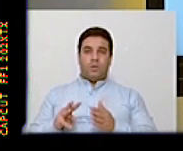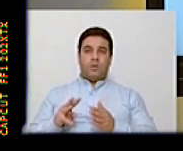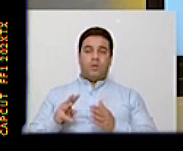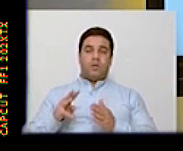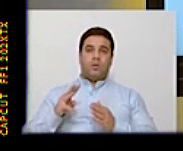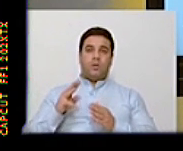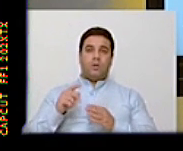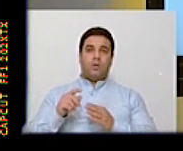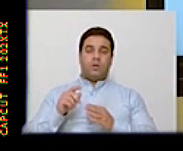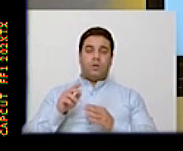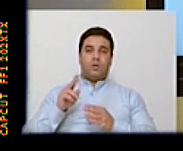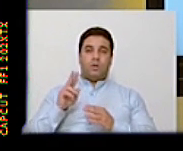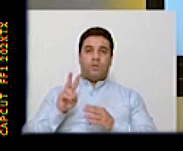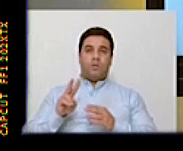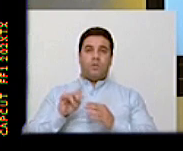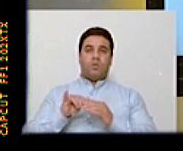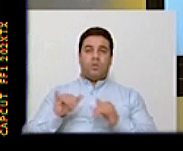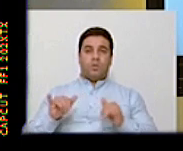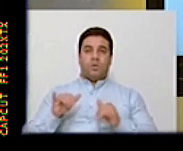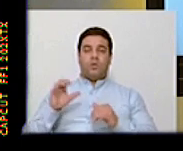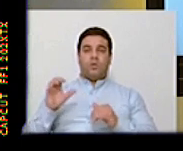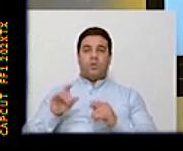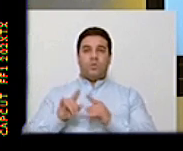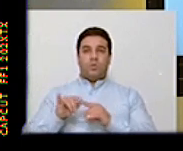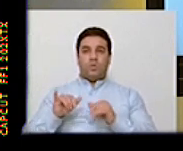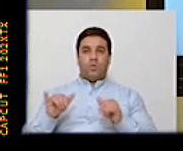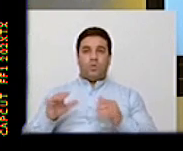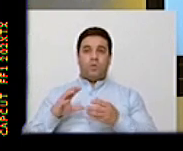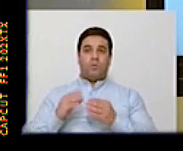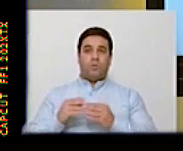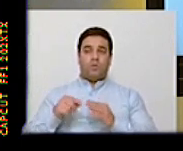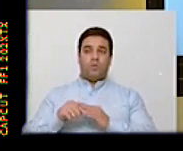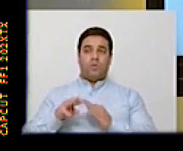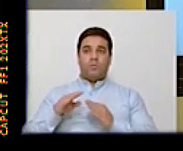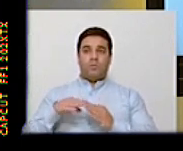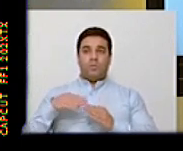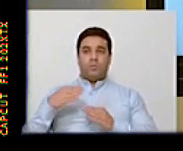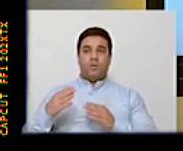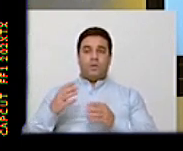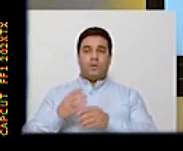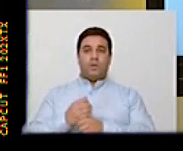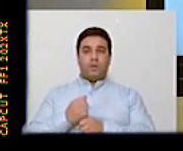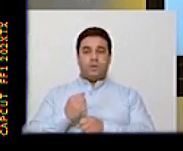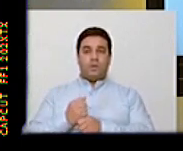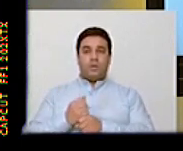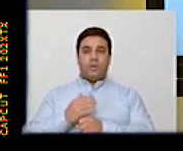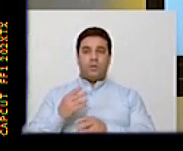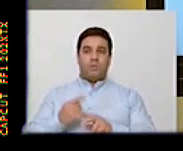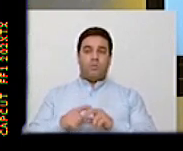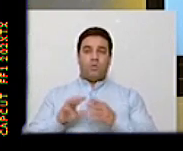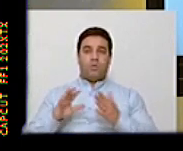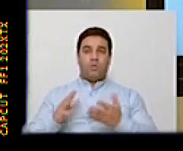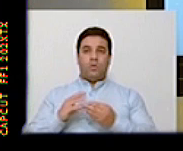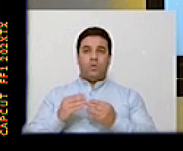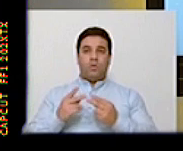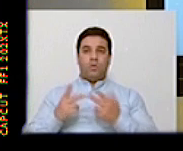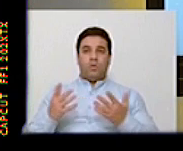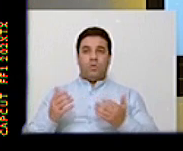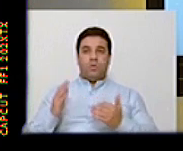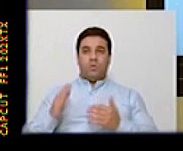ram kvadratga oshadi, sekund ham kvadratga oshadi. Metrni kvadrati bilan maxrajdagi metr qisqaradi. U holda hosil